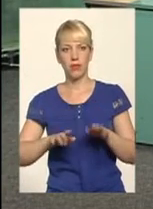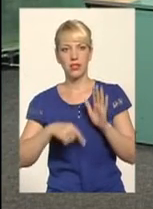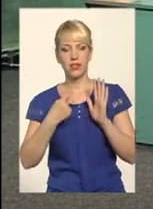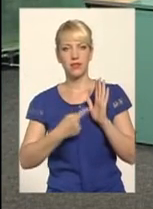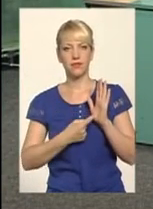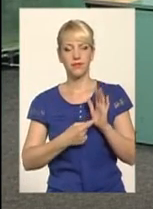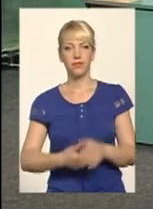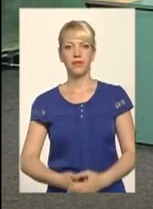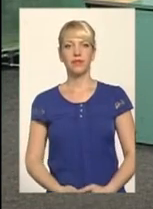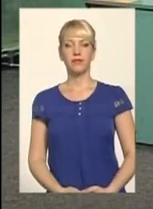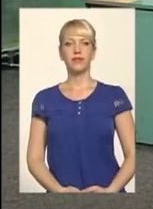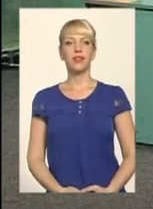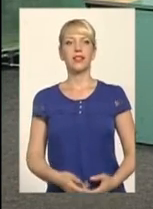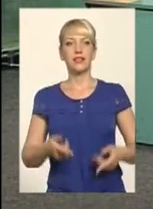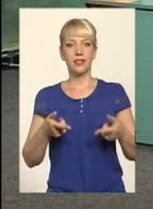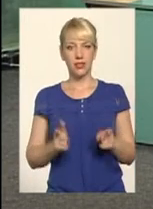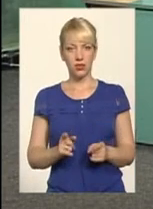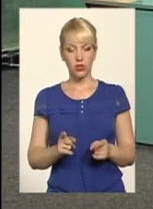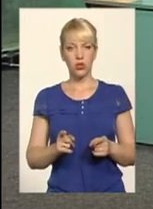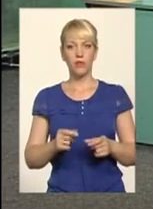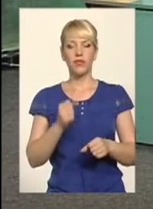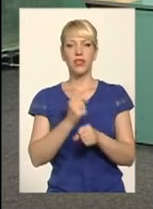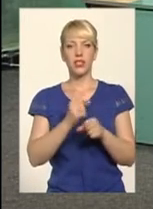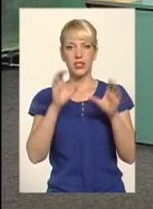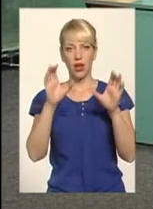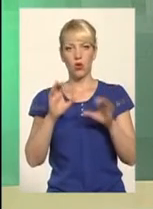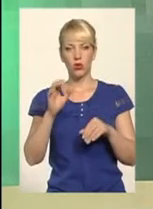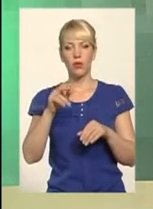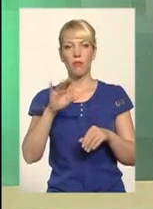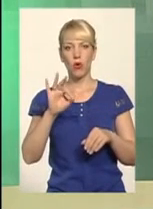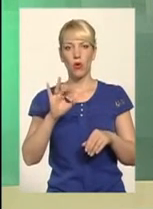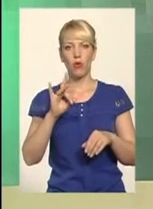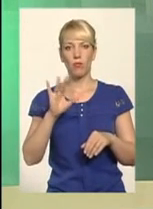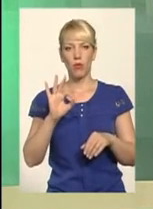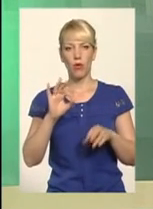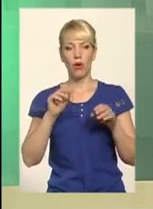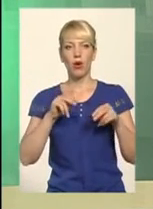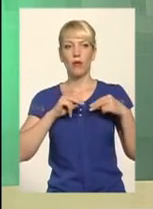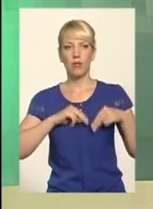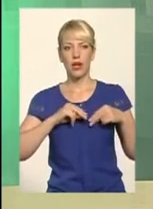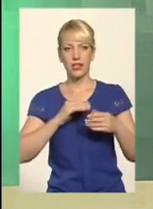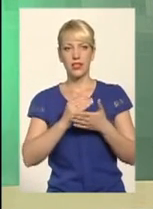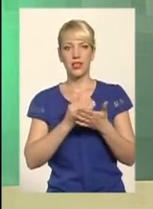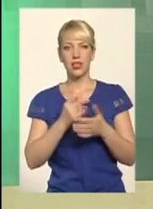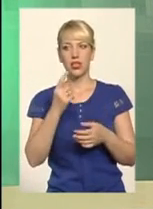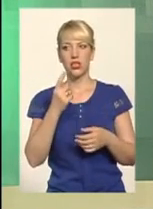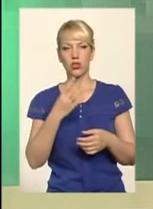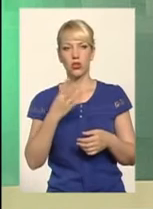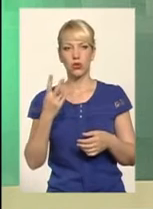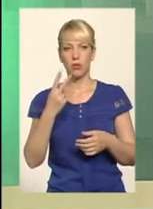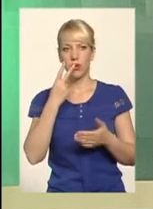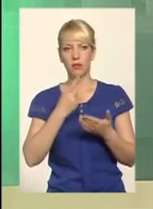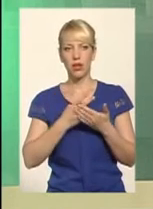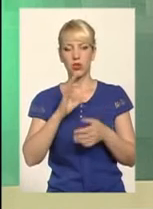место? Дійсно, діючим кодексом законів про працю, а саме статтею 42 зі значком 1,